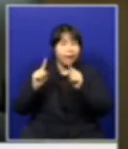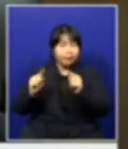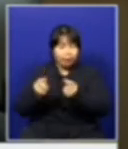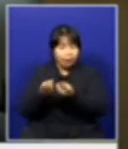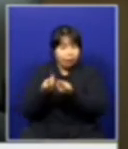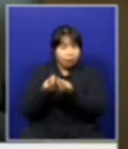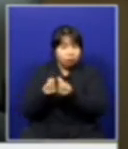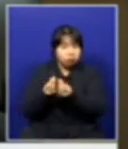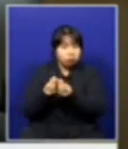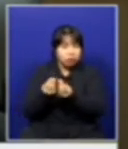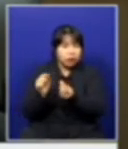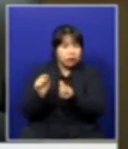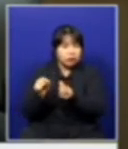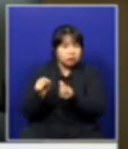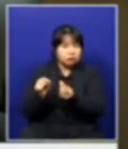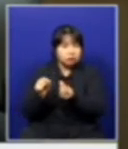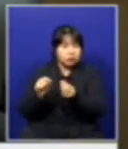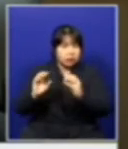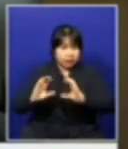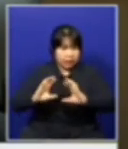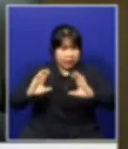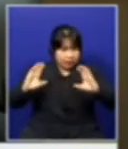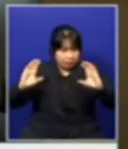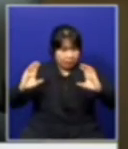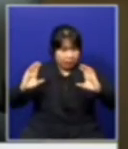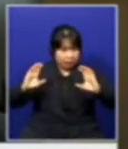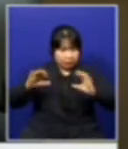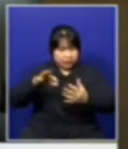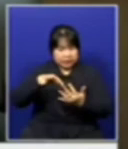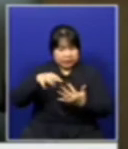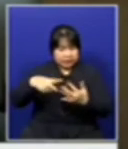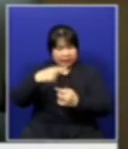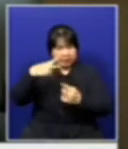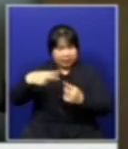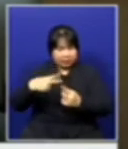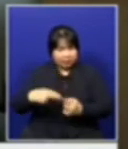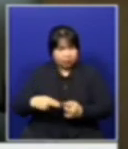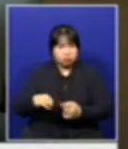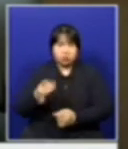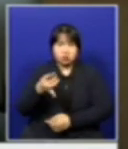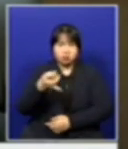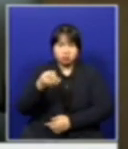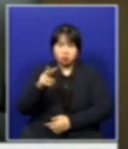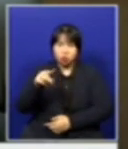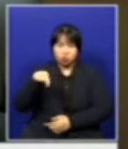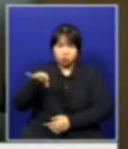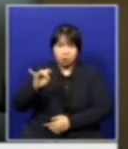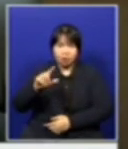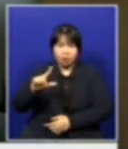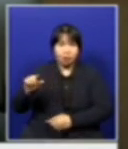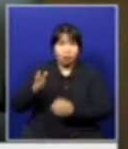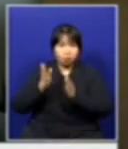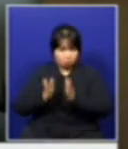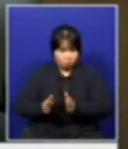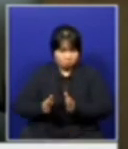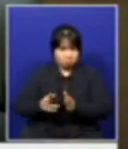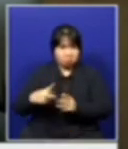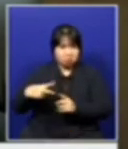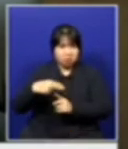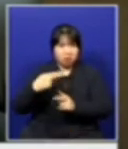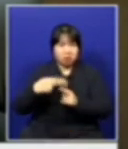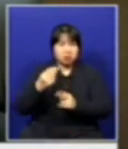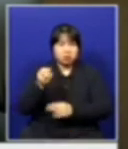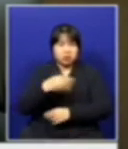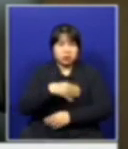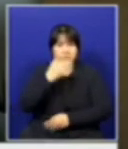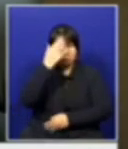ที่รัฐบาลทิ้งพี่น้องประชาชนไปประมาณ 12.8 ล้านคนนะฮะโดยอ้างว่